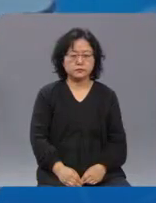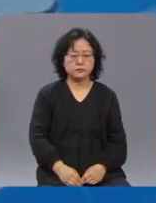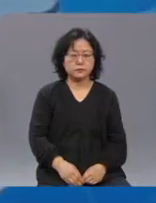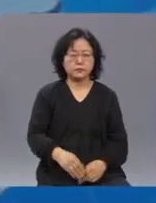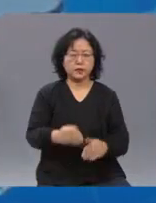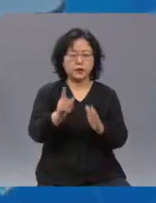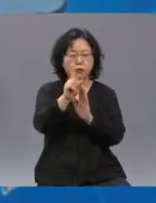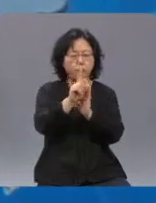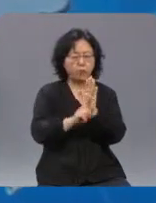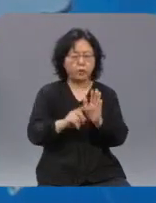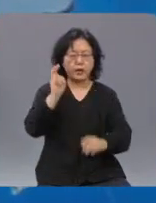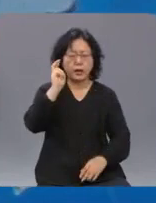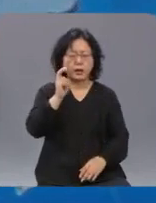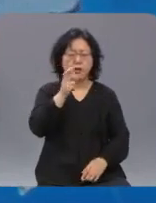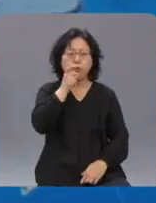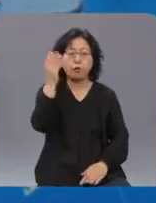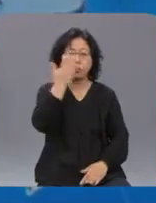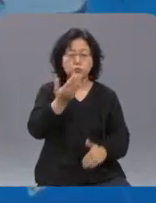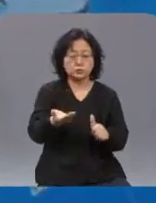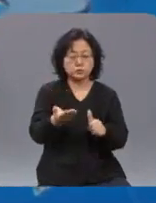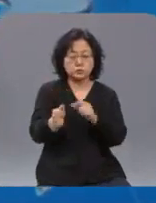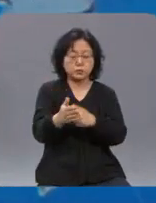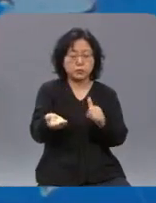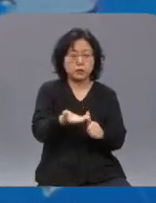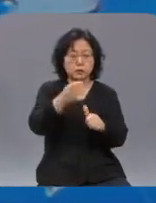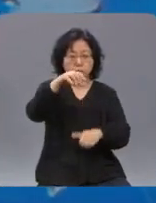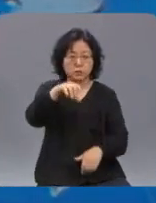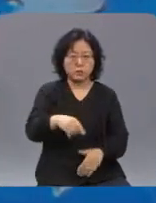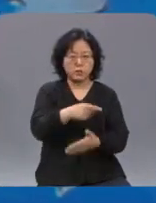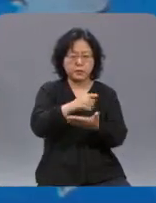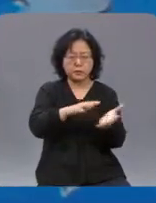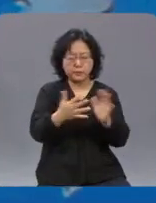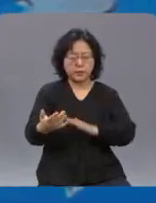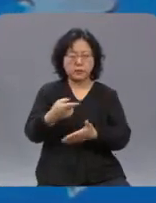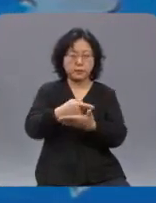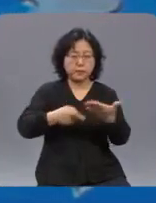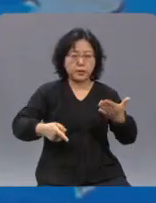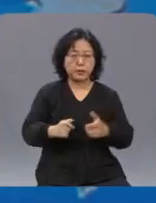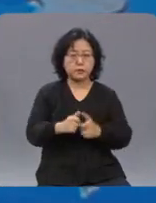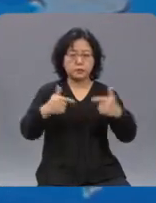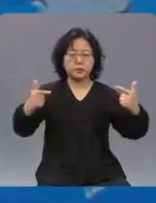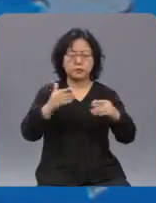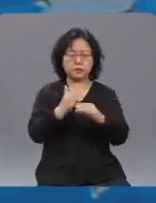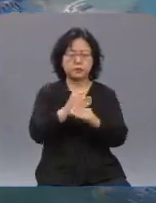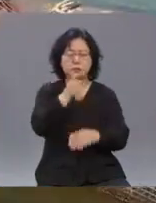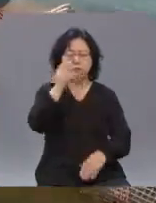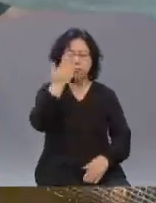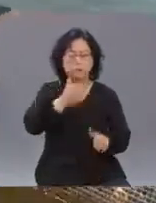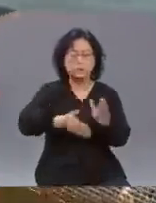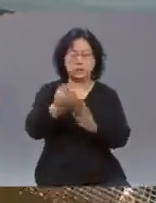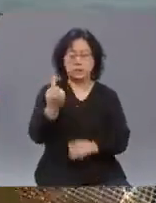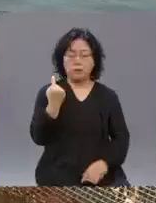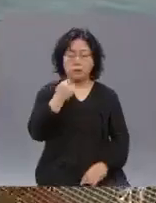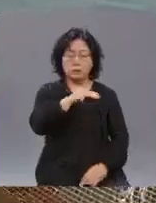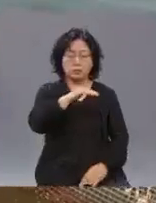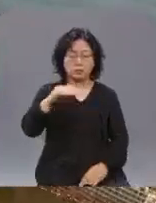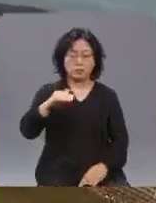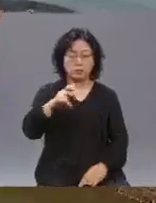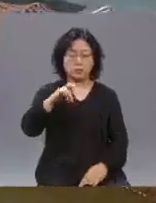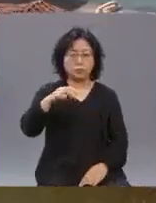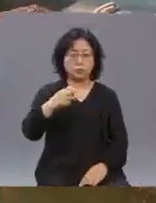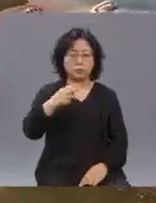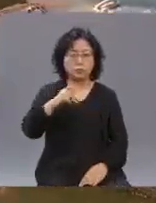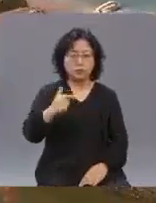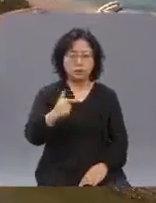저 손으로 수정되는 여수 양식장 물고기 폐사 피해가 계속 늘고 있습니다 여수시는 어제 기준